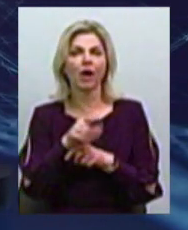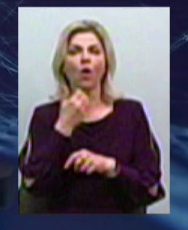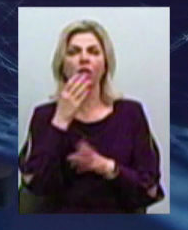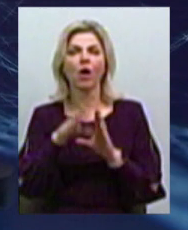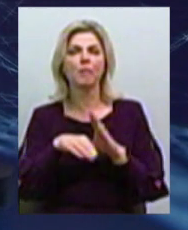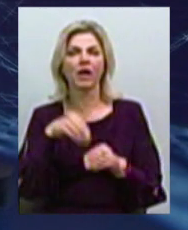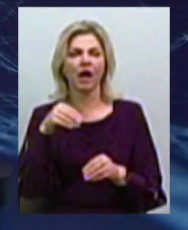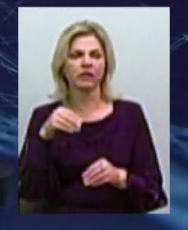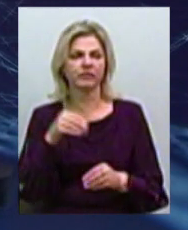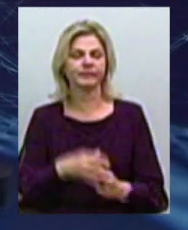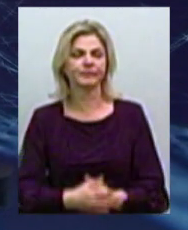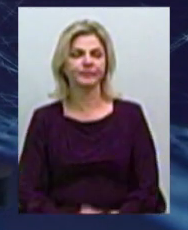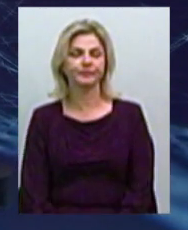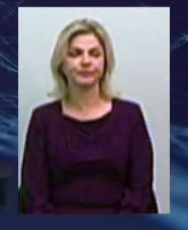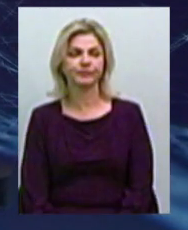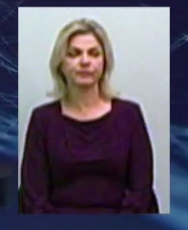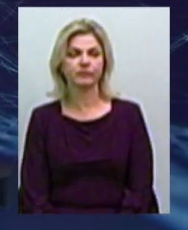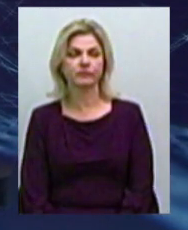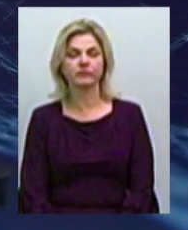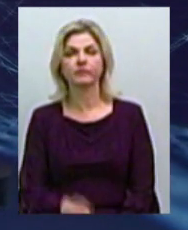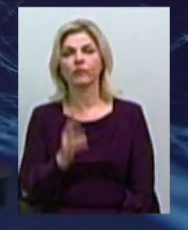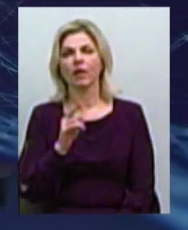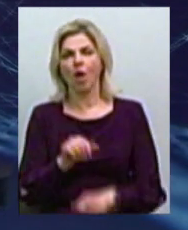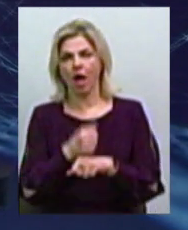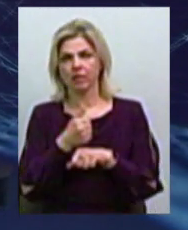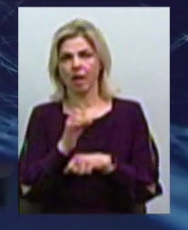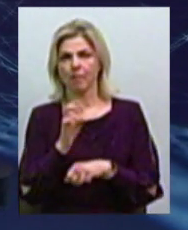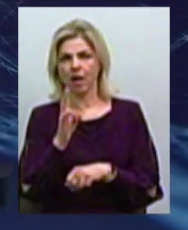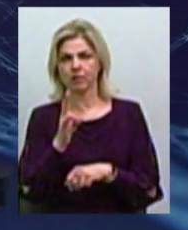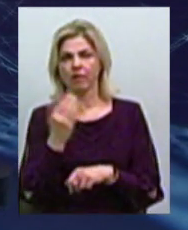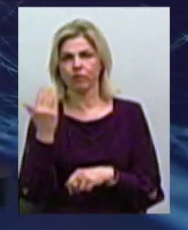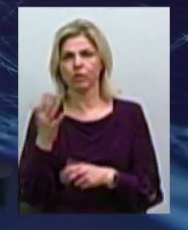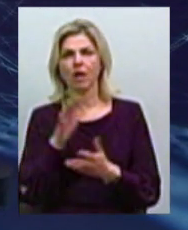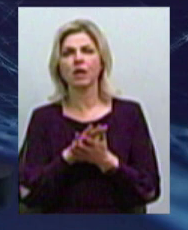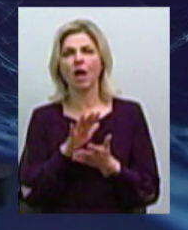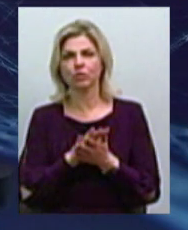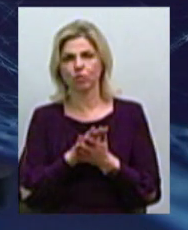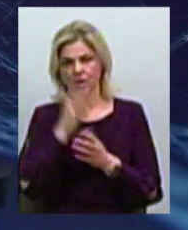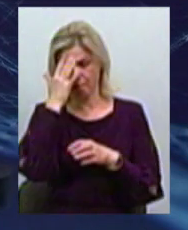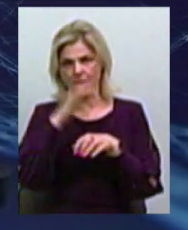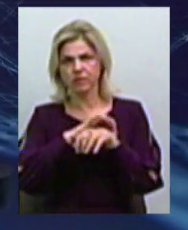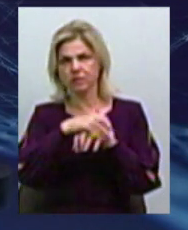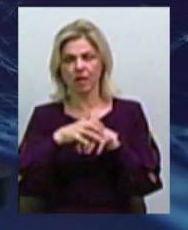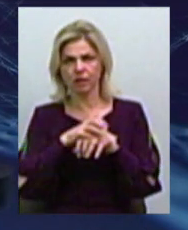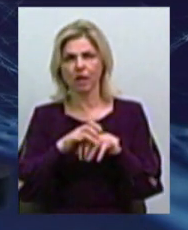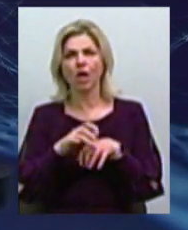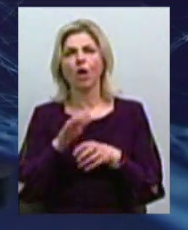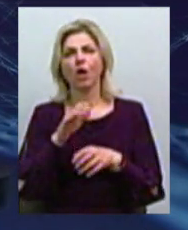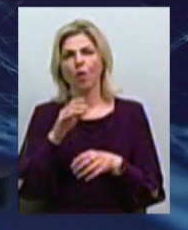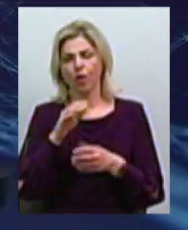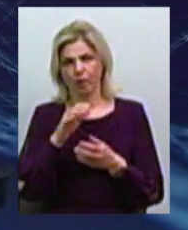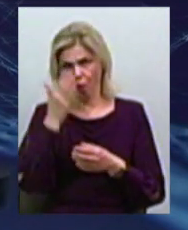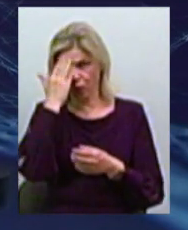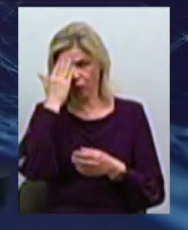коли обирали, вибачаюсь, кошового атамана. Вони йому грязюкою мастили голову, щоб він не забував, звідки він вийшов. А